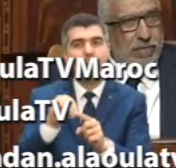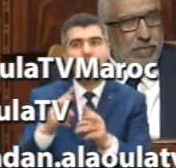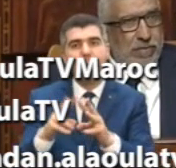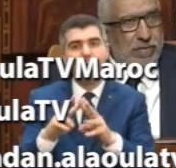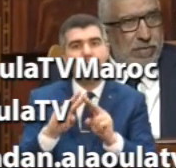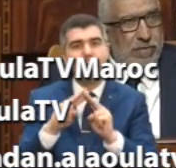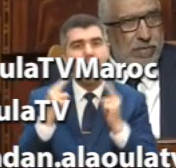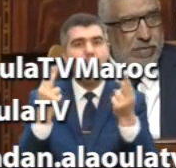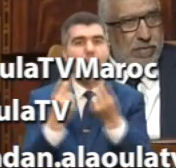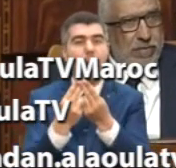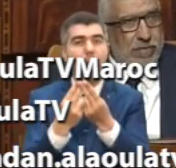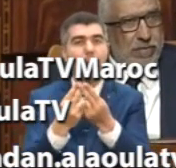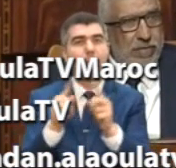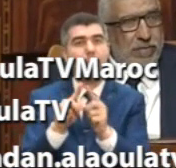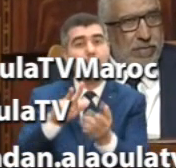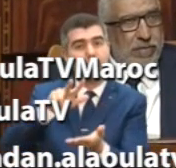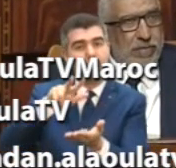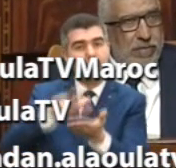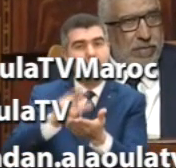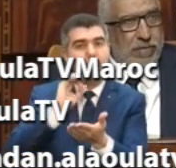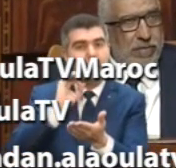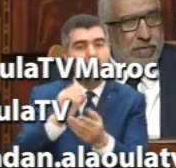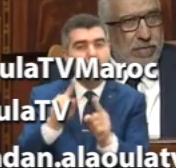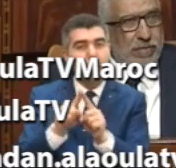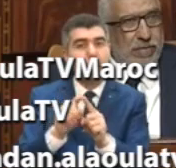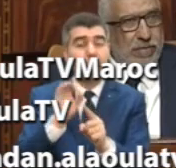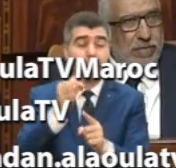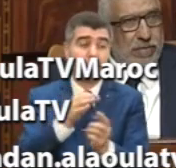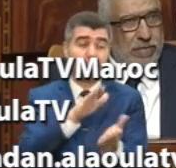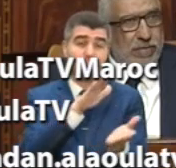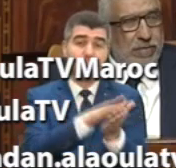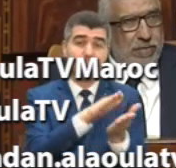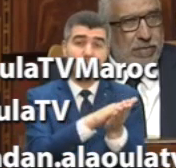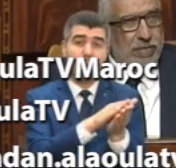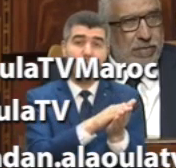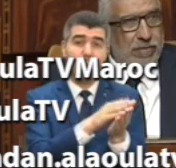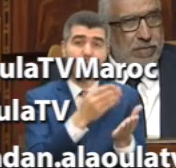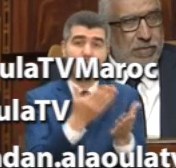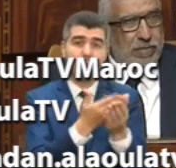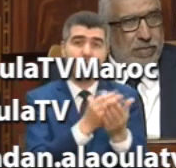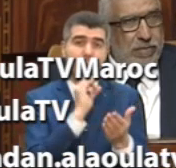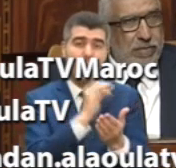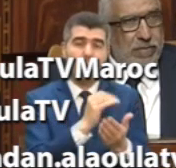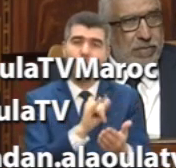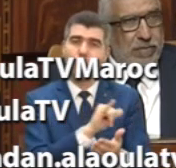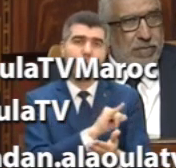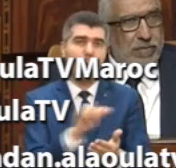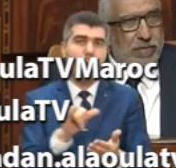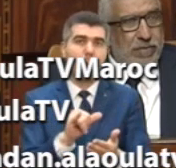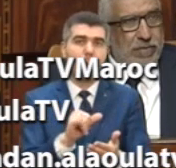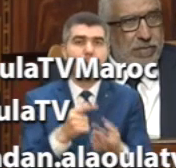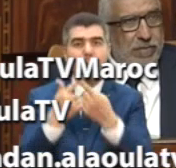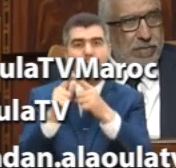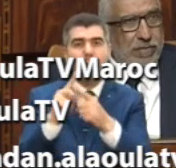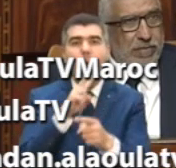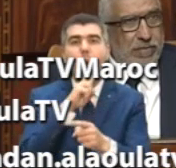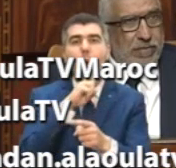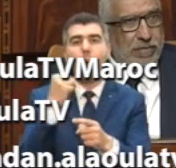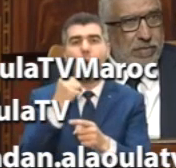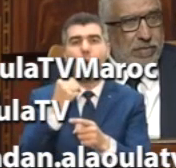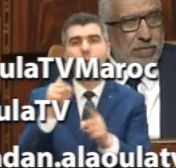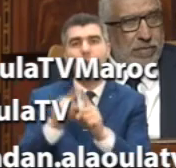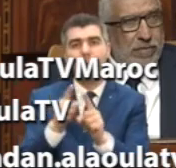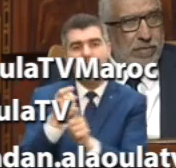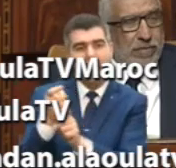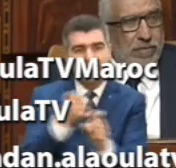إما أن يتخذ قرارات كتبقى في الرفوف ولا تجد لها طريقا إلى التنفيذ. غطرس الكيان الصهيوني في